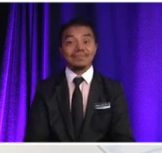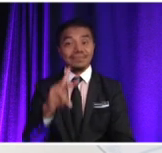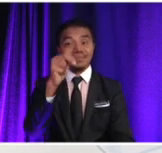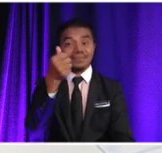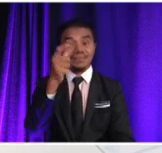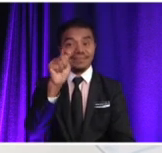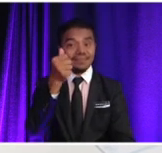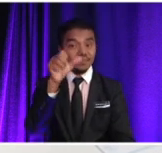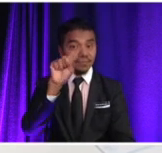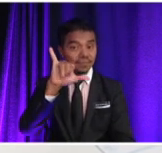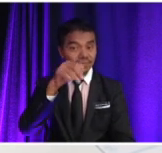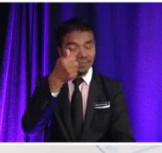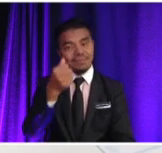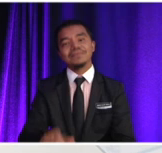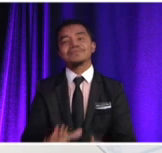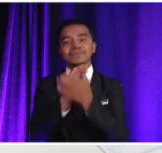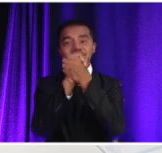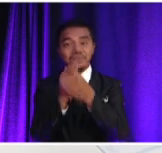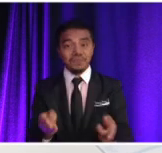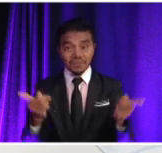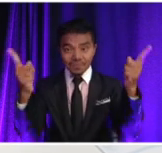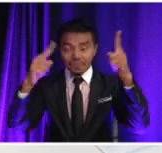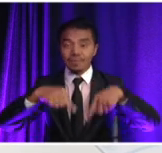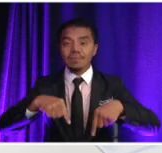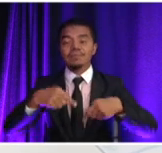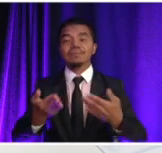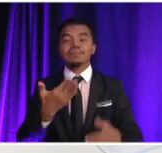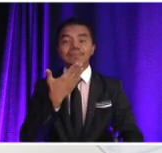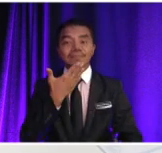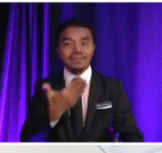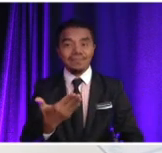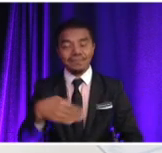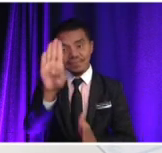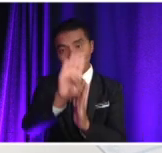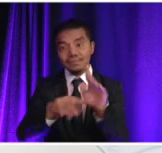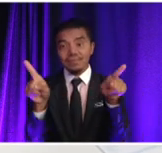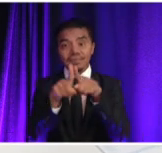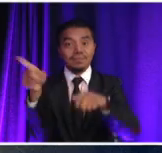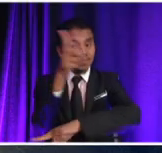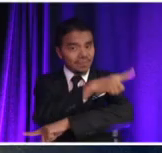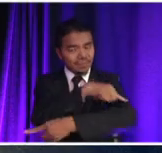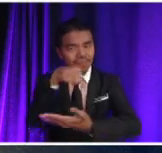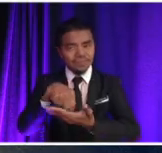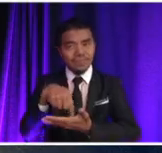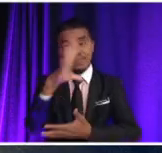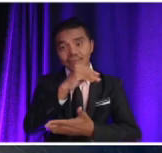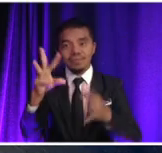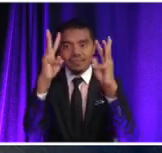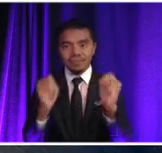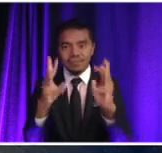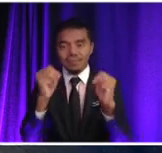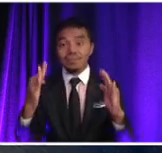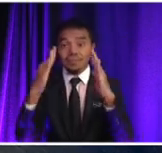Selamat datang Terima kasih karena bersama-sama dengan kami hari ini dan murid-murid di rumah di harokat semuanya sudah bersedia